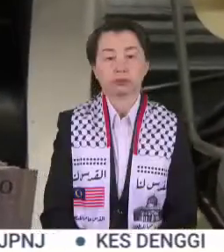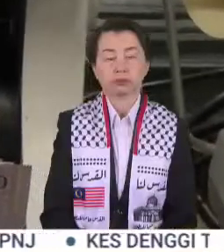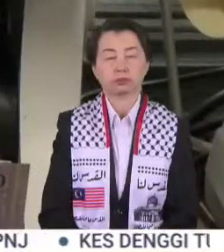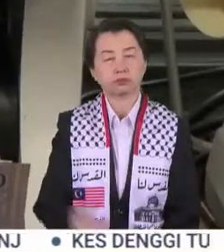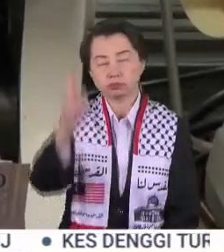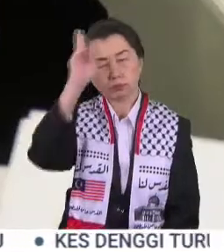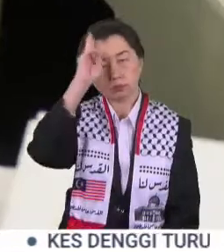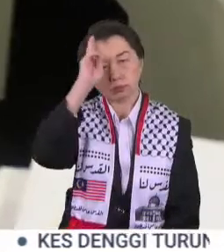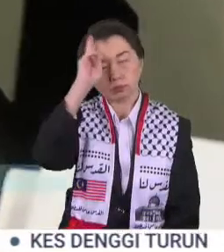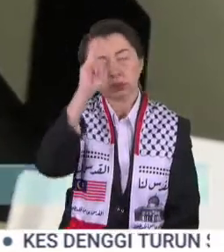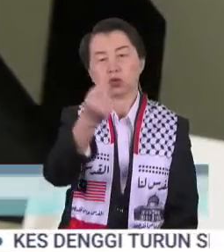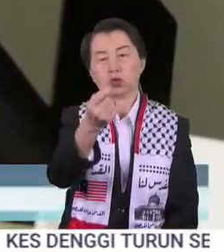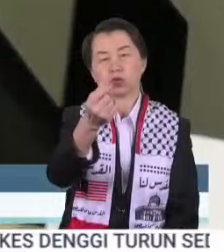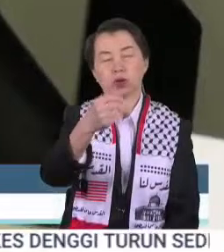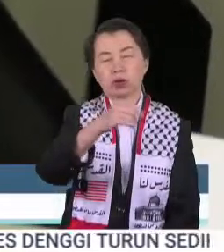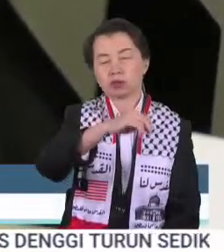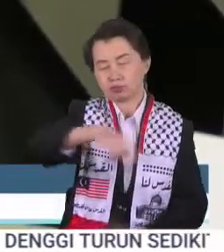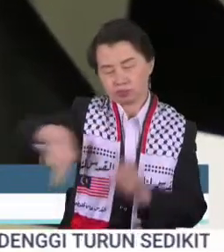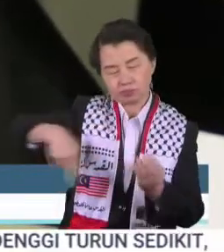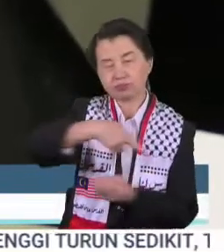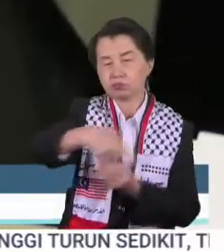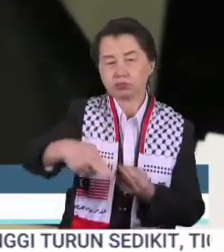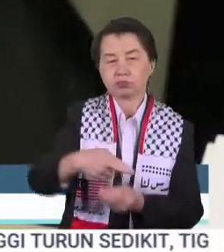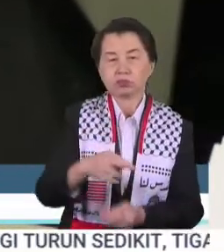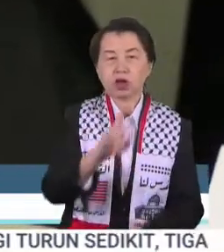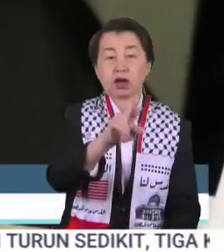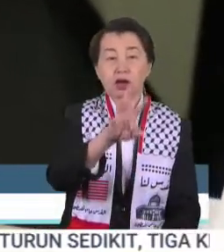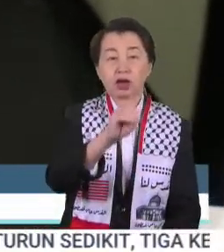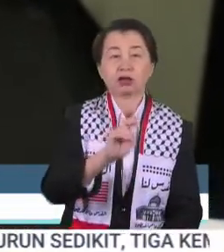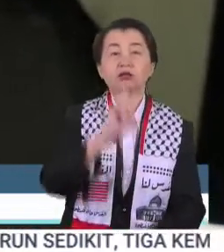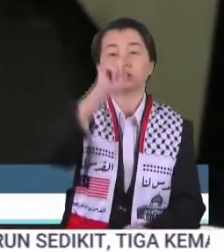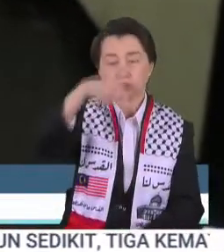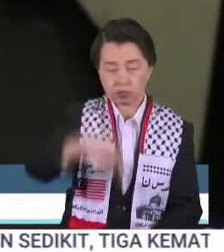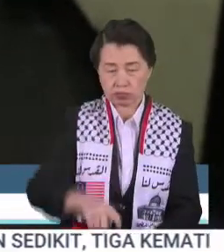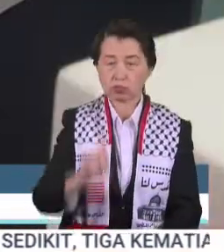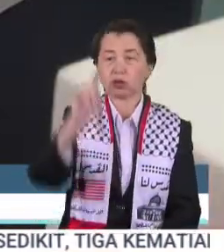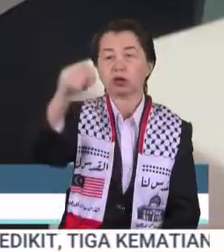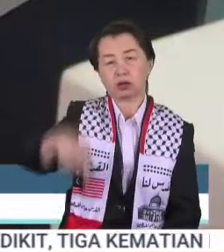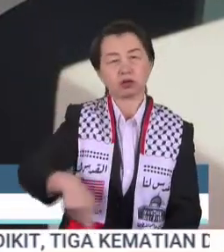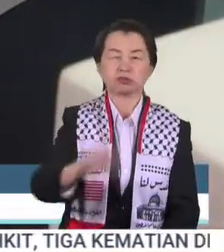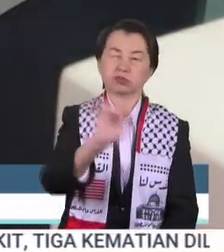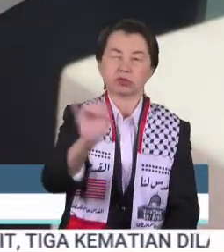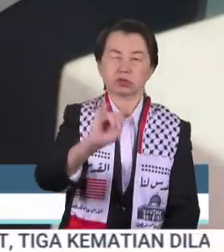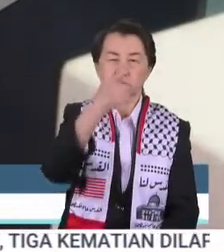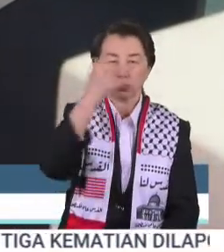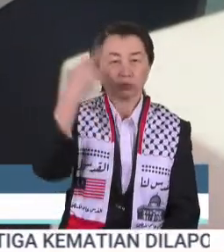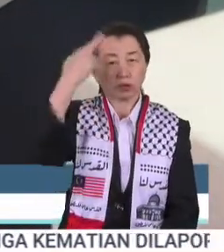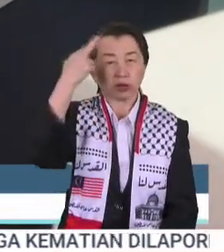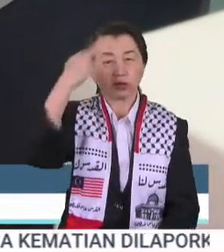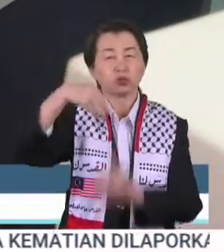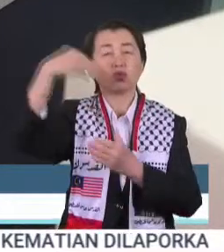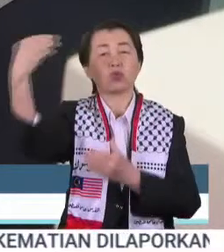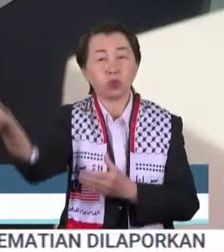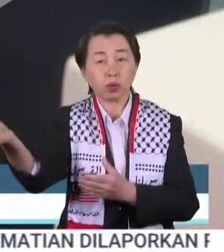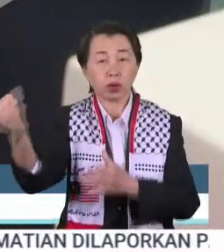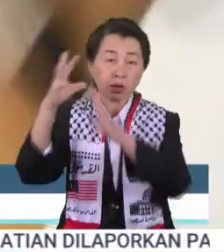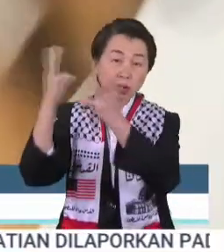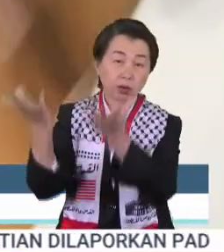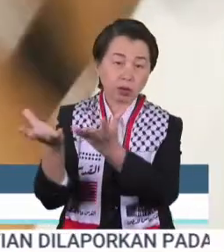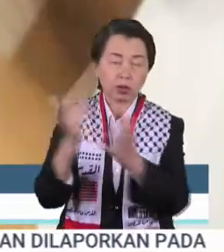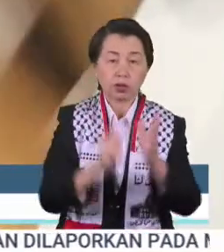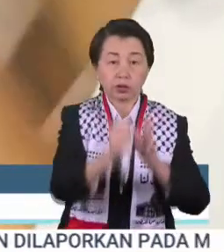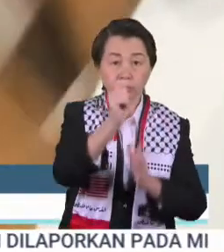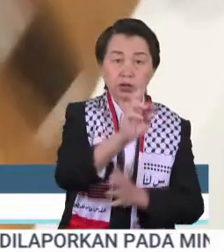Sama seperti mata wang serantau, ringgit mengalami episod turun naik dipengaruhi faktor luaran. Paras